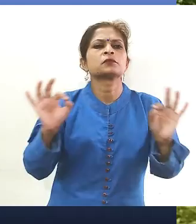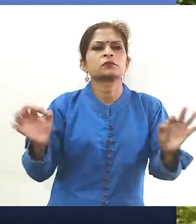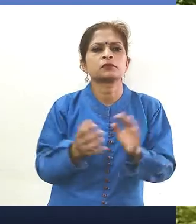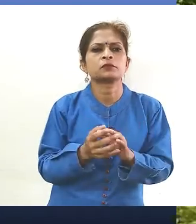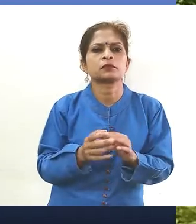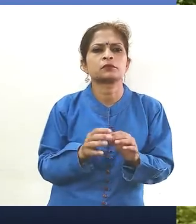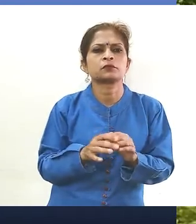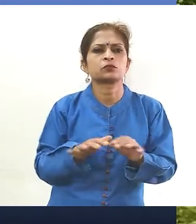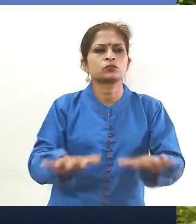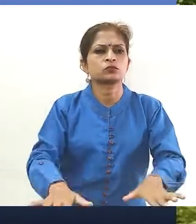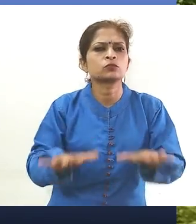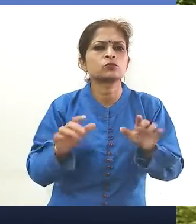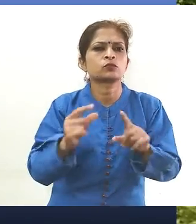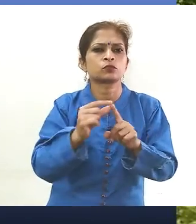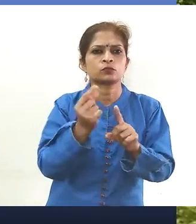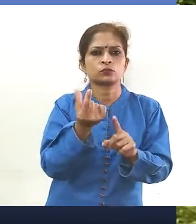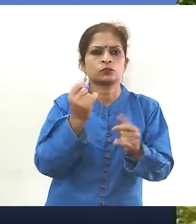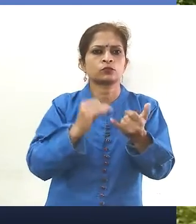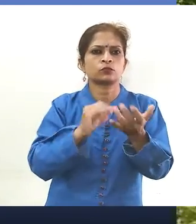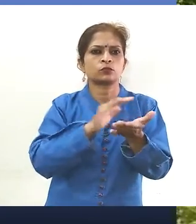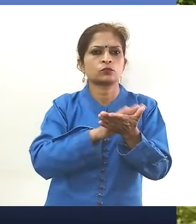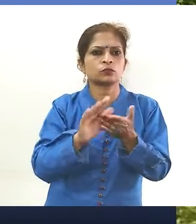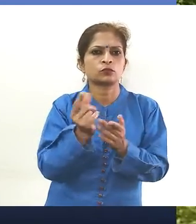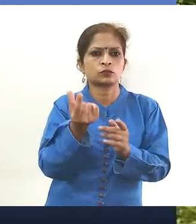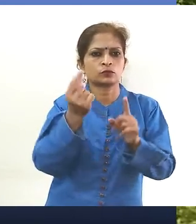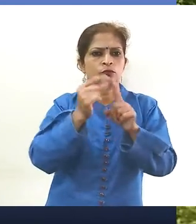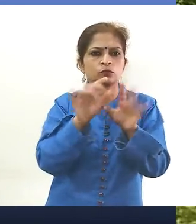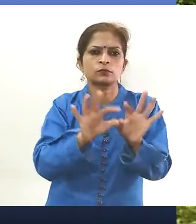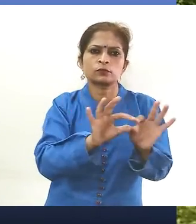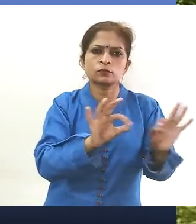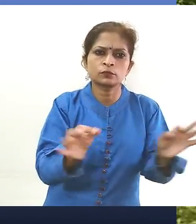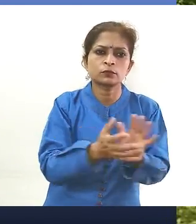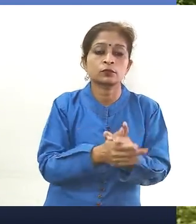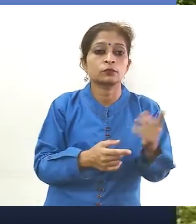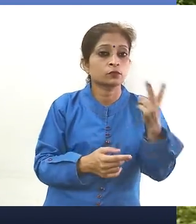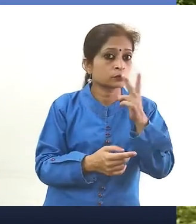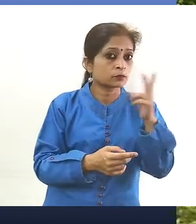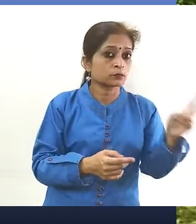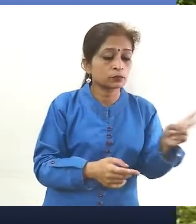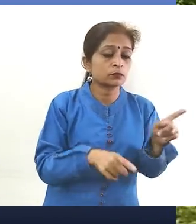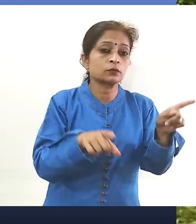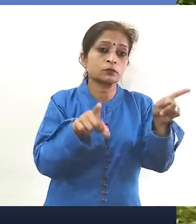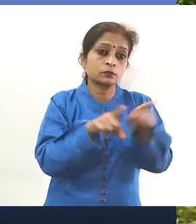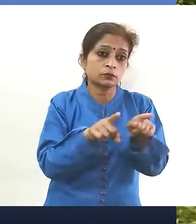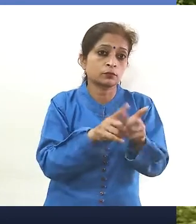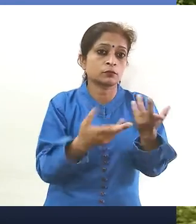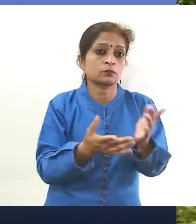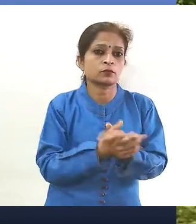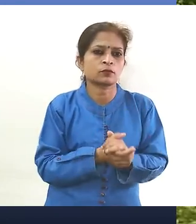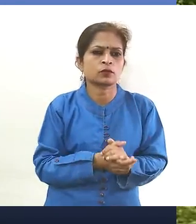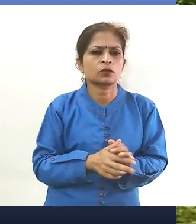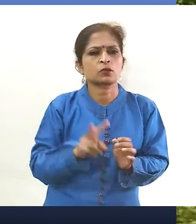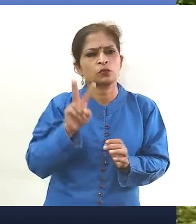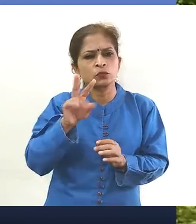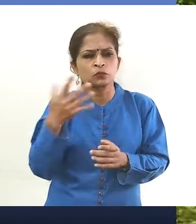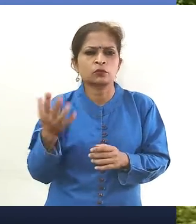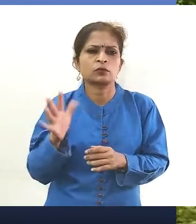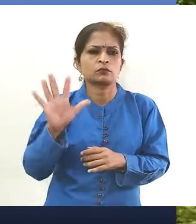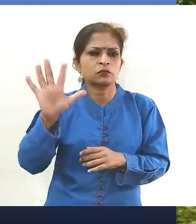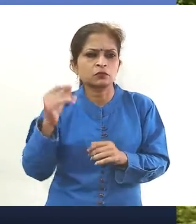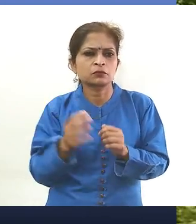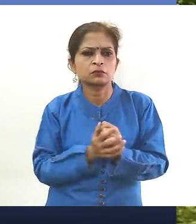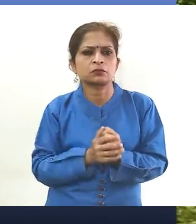कहते हैं, ऐसे भी कर सकते हैं। और एक होता है ऐसे एक एक पैर पर बगल में ऐसे बैठना, 2 4 5 बार से शुरू